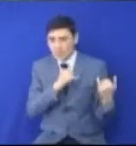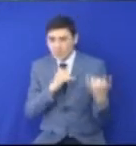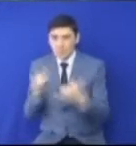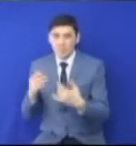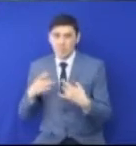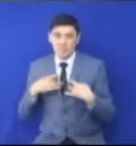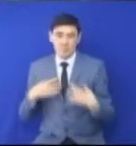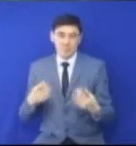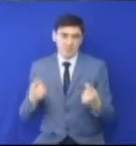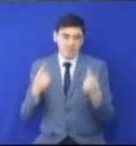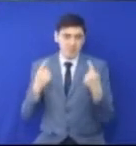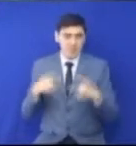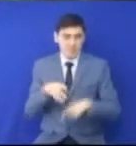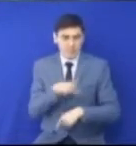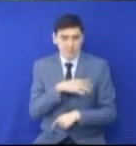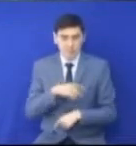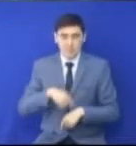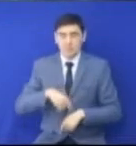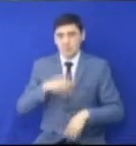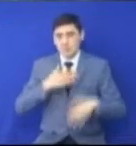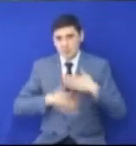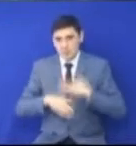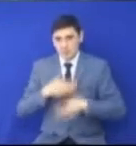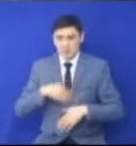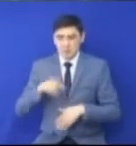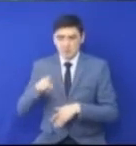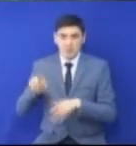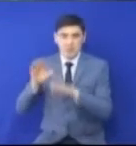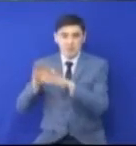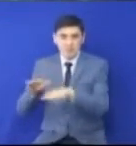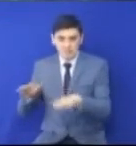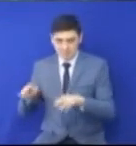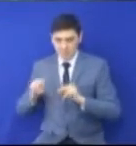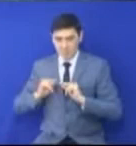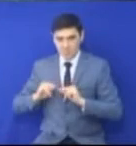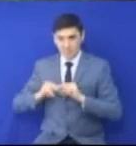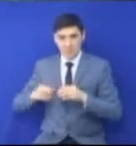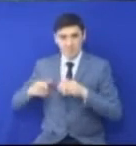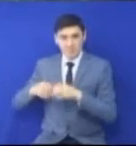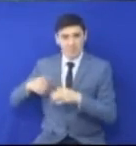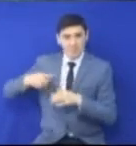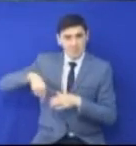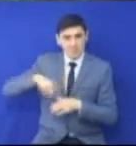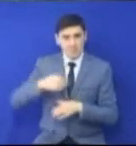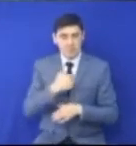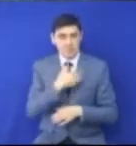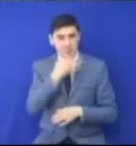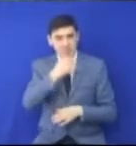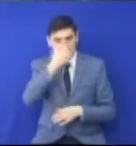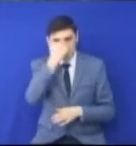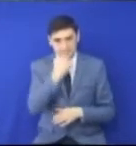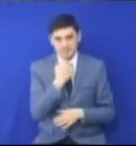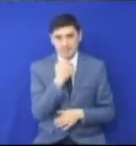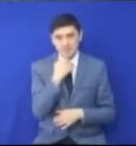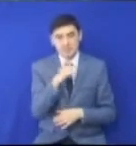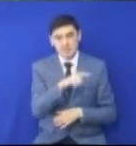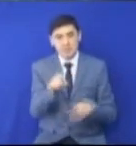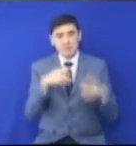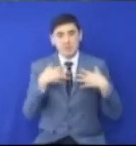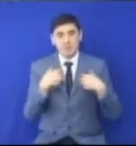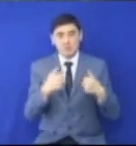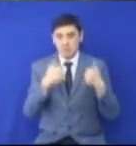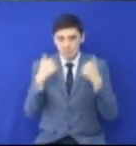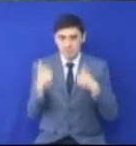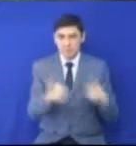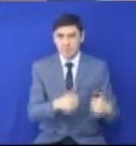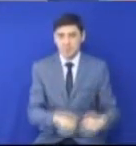үлкен мерекелік шара ұйымдастырғандарына ризамыз. Бүлдіршіндер мен педагогикалық ұжымымыздың атынан алғыс білдіреміз. Оларға мықты денсаулық, жұмыстарына